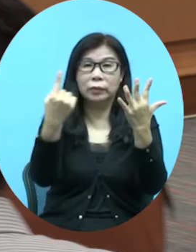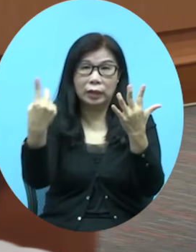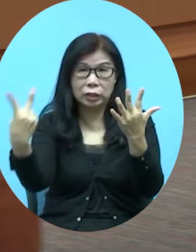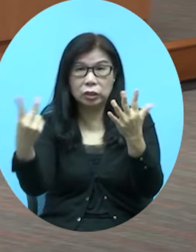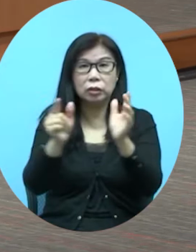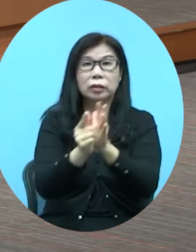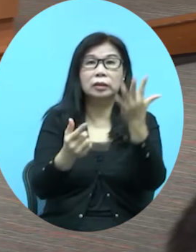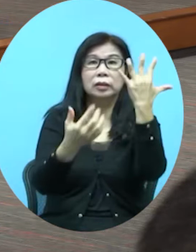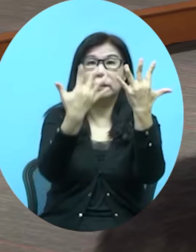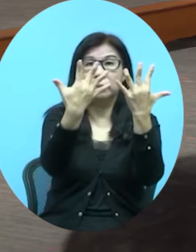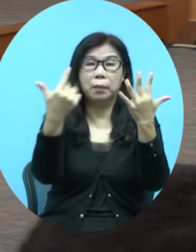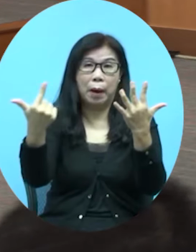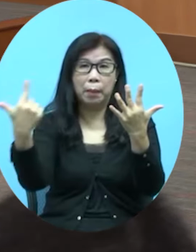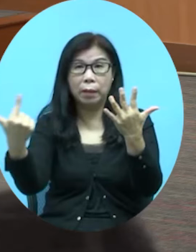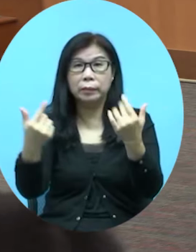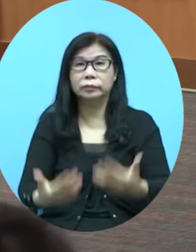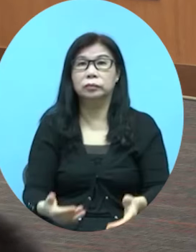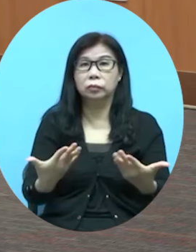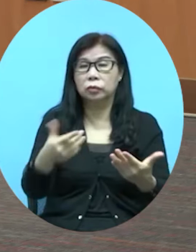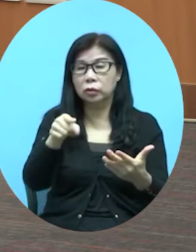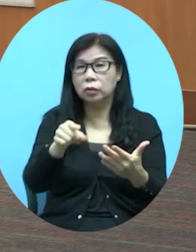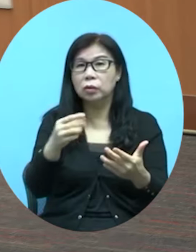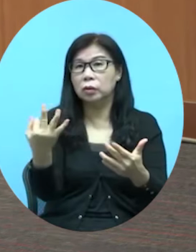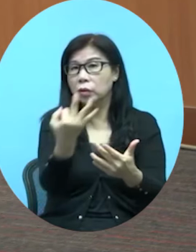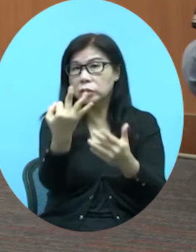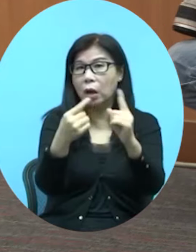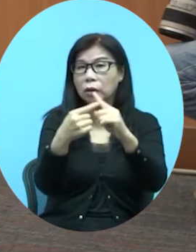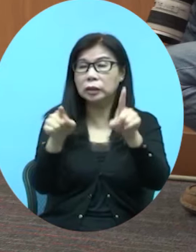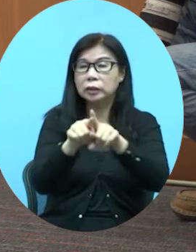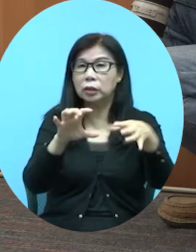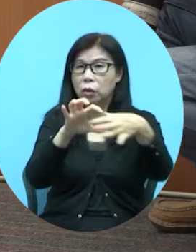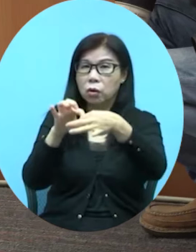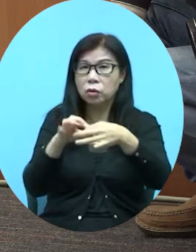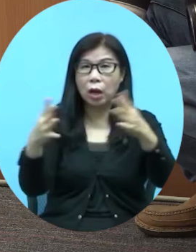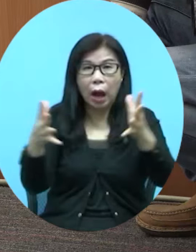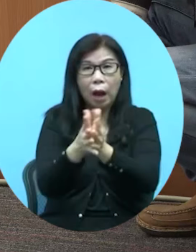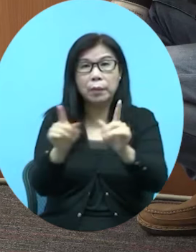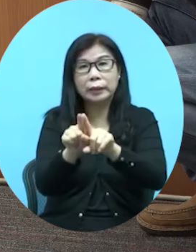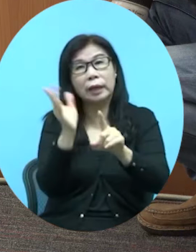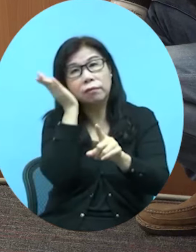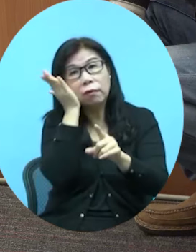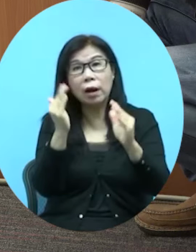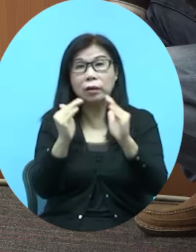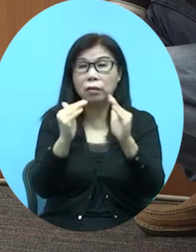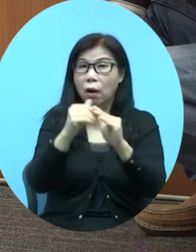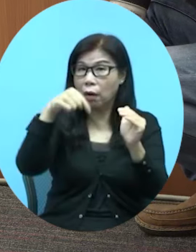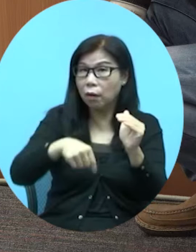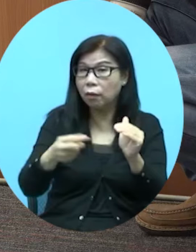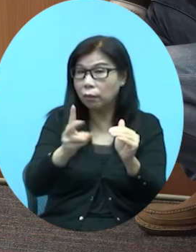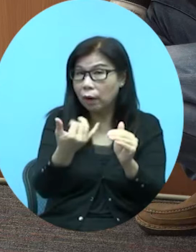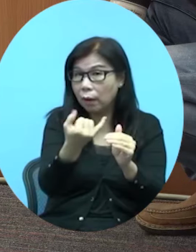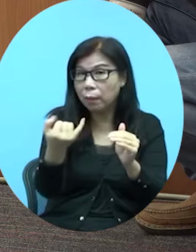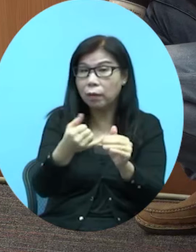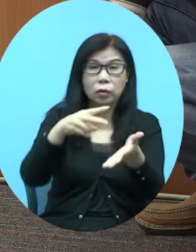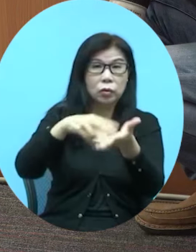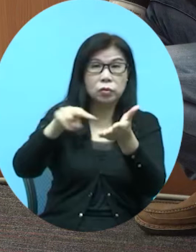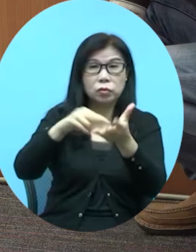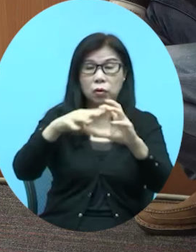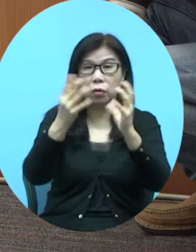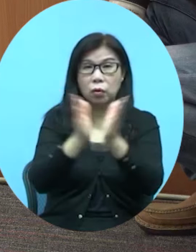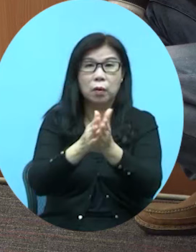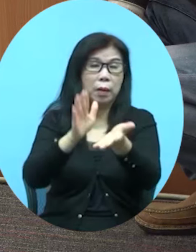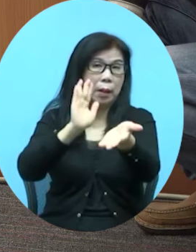以及5588想了解回他们其实三个是否有同住的关系还是其实跳舞群组的患